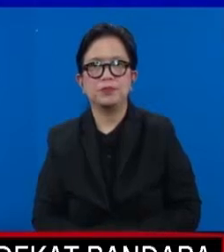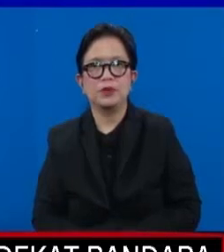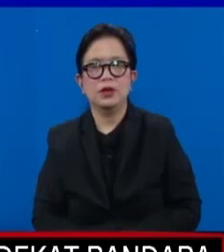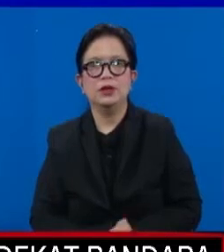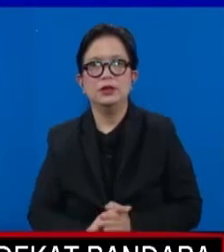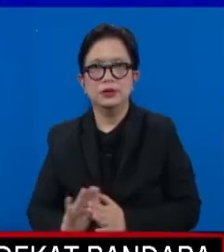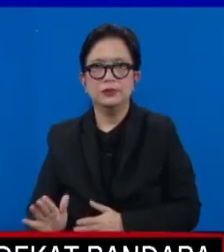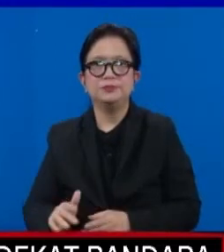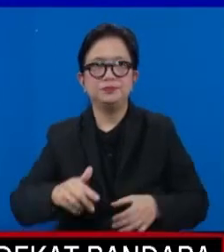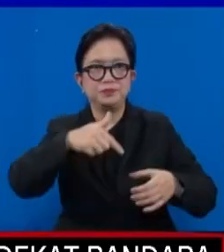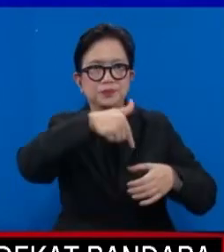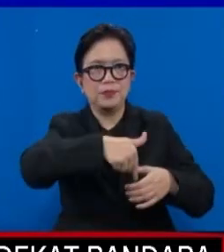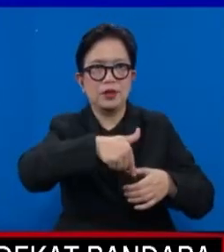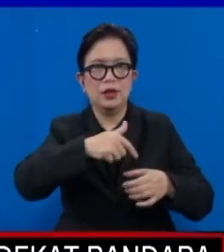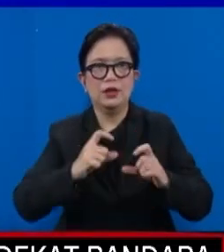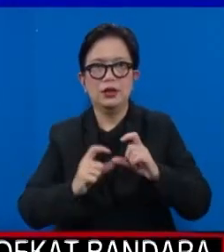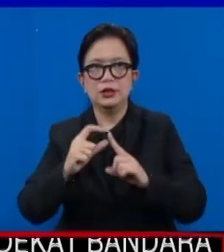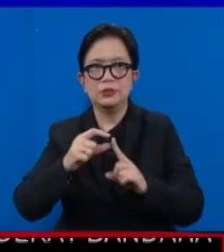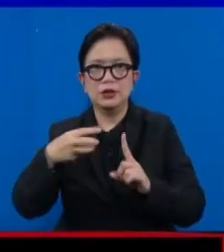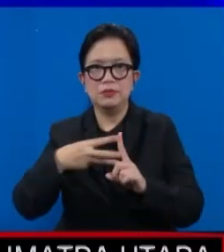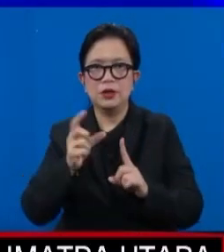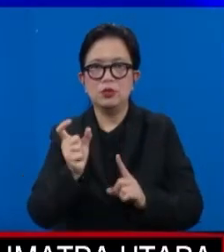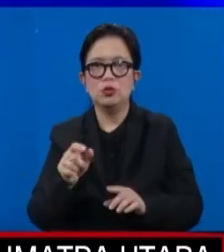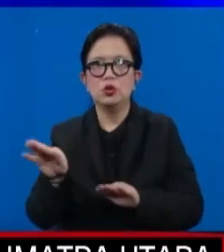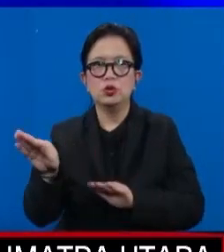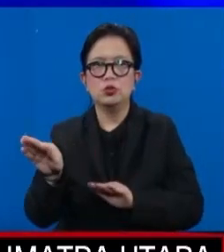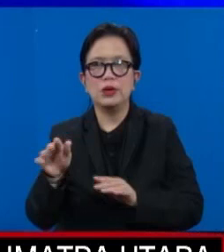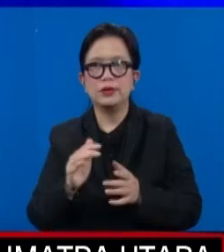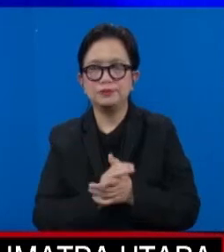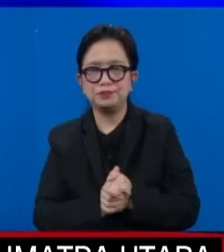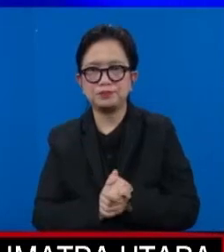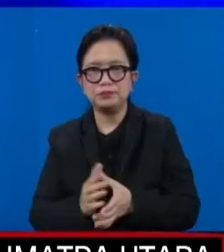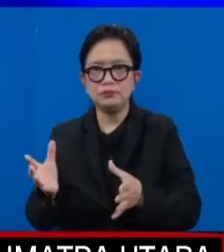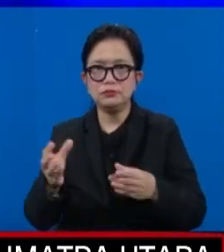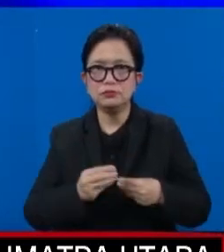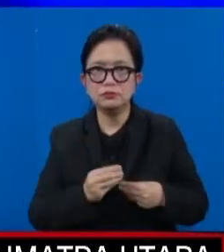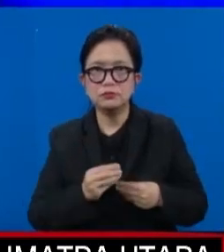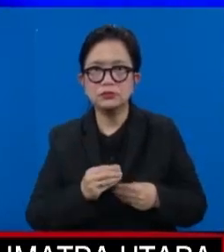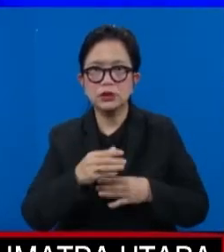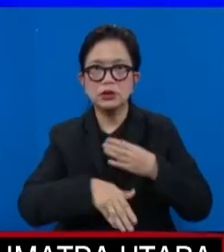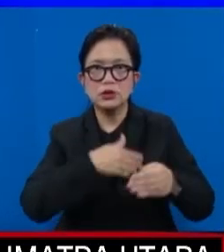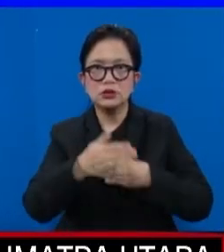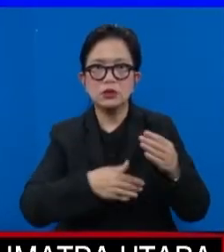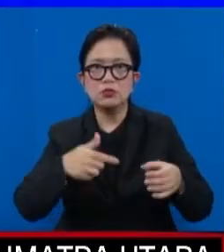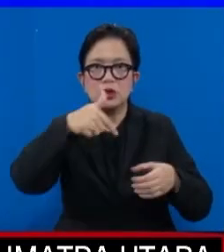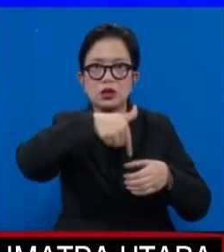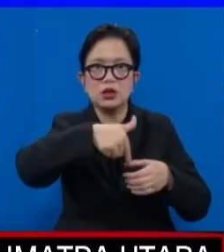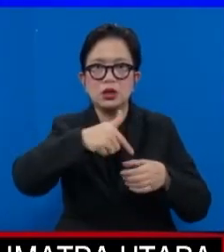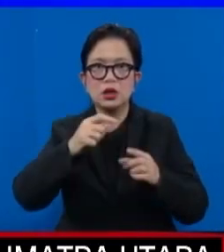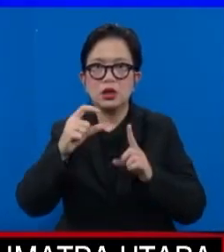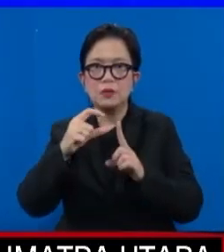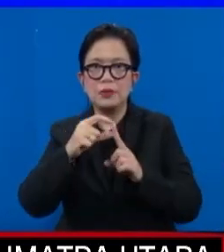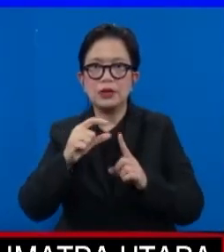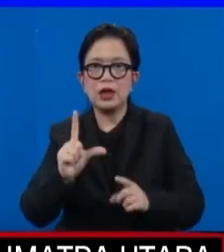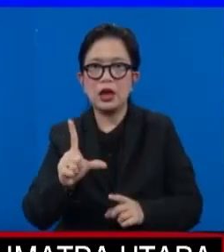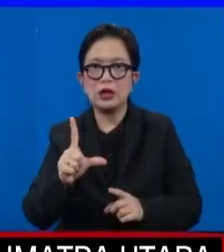Sejumlah SPBU di wilayah Kabupaten Tuban Jumat malam mendapat kiriman Pertalite bercampur air. Bahan bakar minyak tidak layak ini diketahui saat